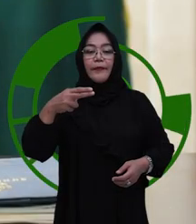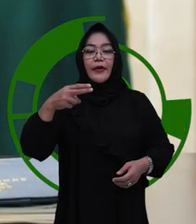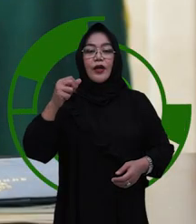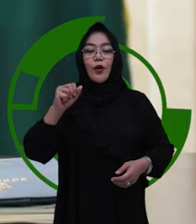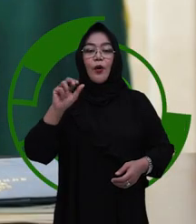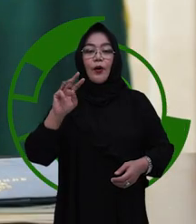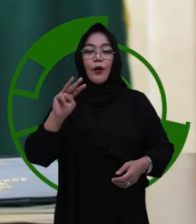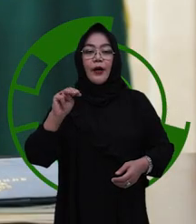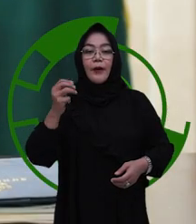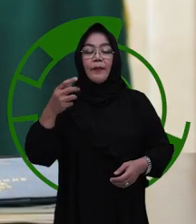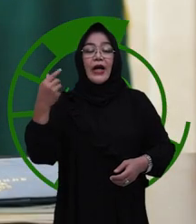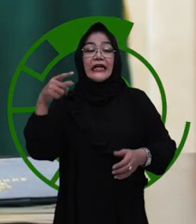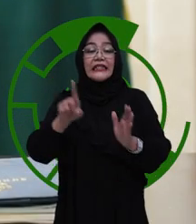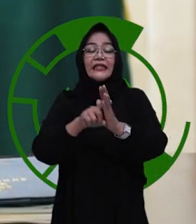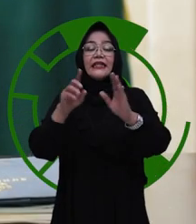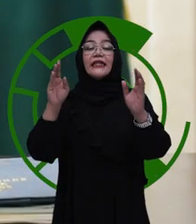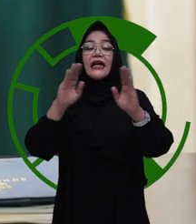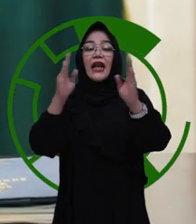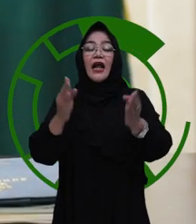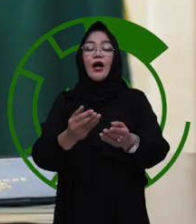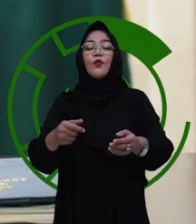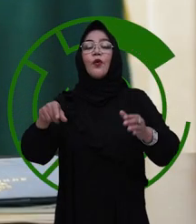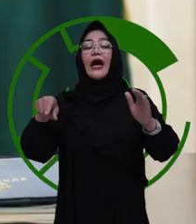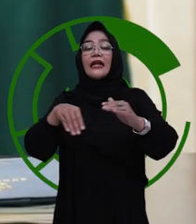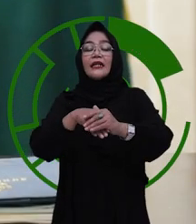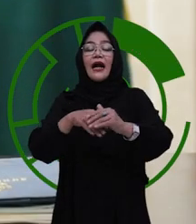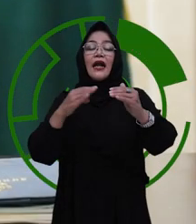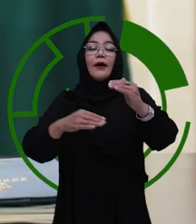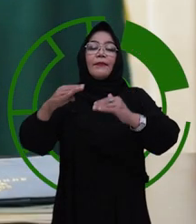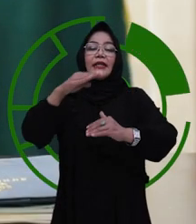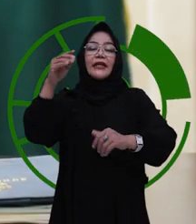dalam upaya meningkatkan integritas,